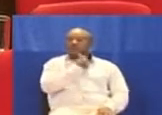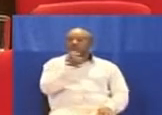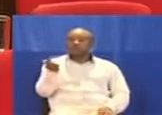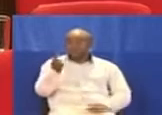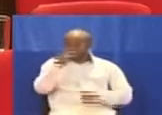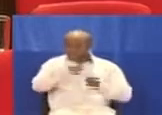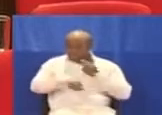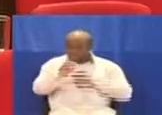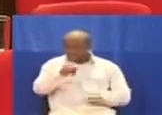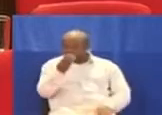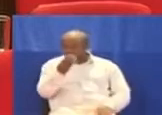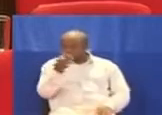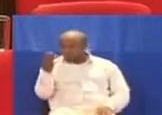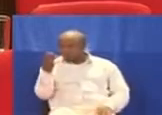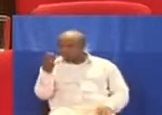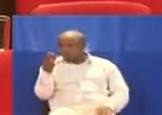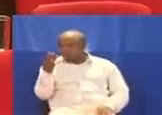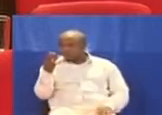ndani ya siku 3-4